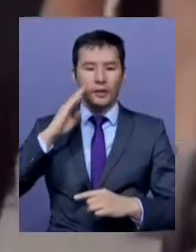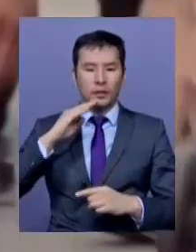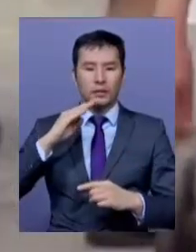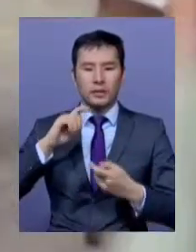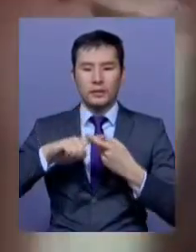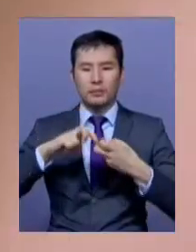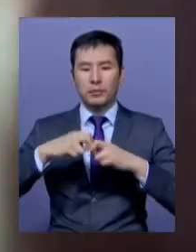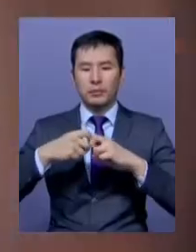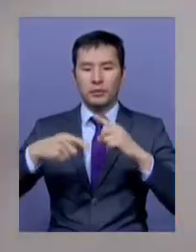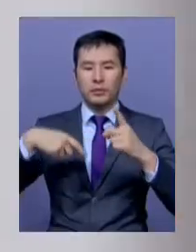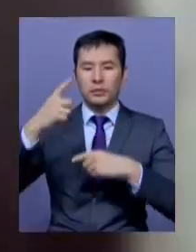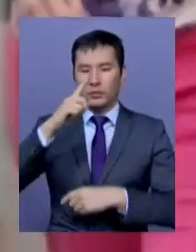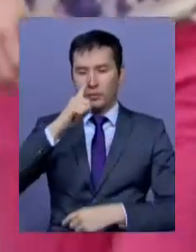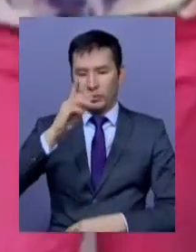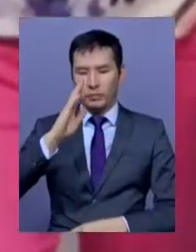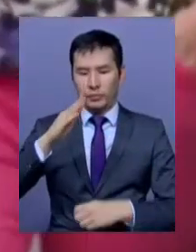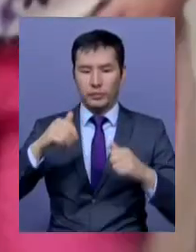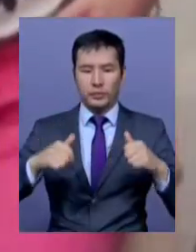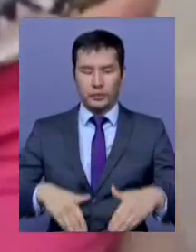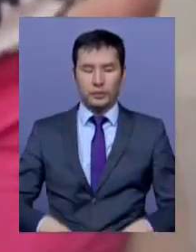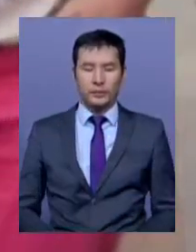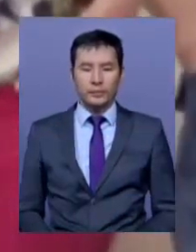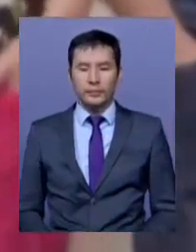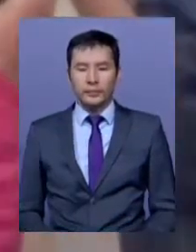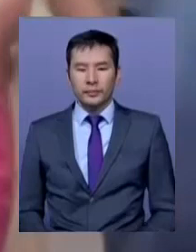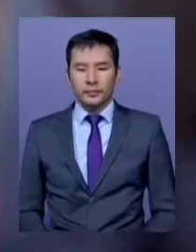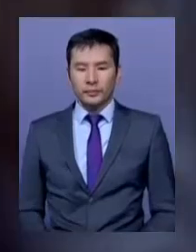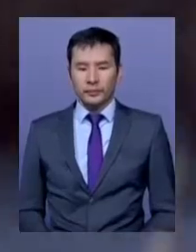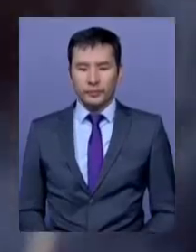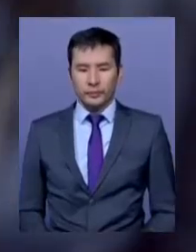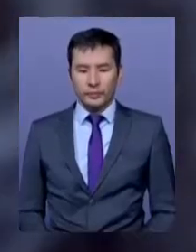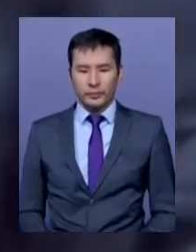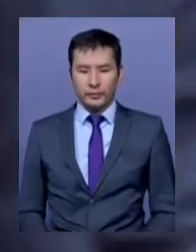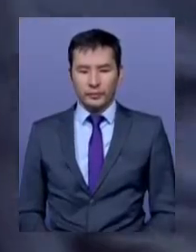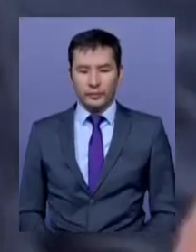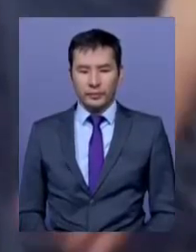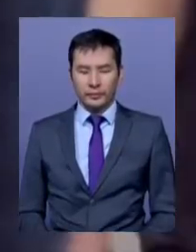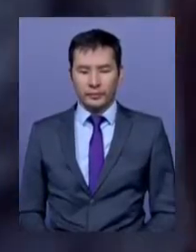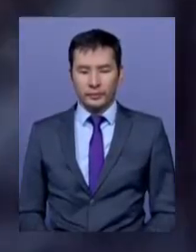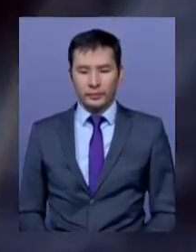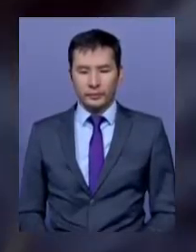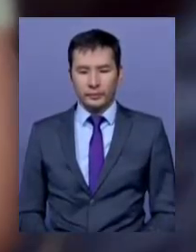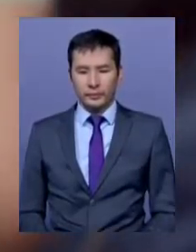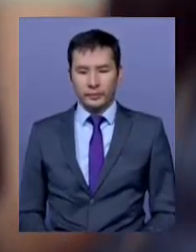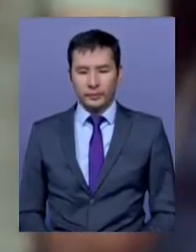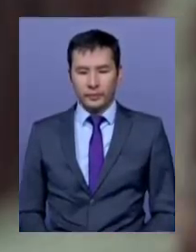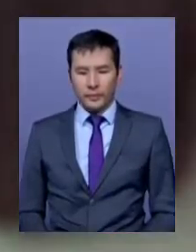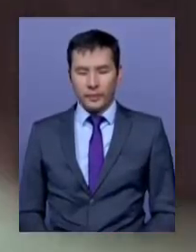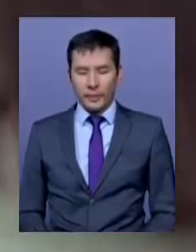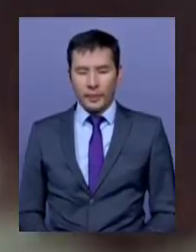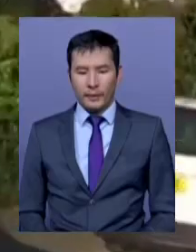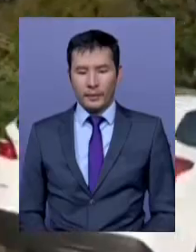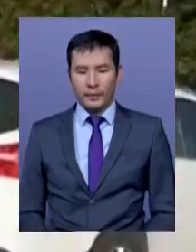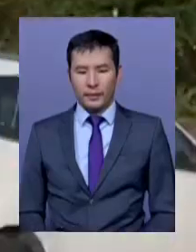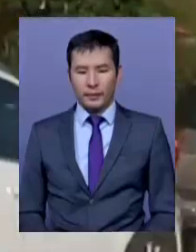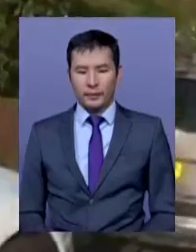қауіпті індет табылып, 40 адам кесел кесірінен көз жұмған. Еуроодақ әлемнің көптеген елдерінде індеттің күшеюіне байланысты шұғыл